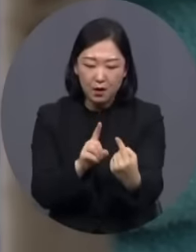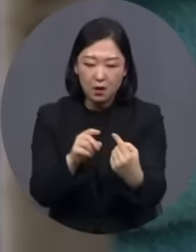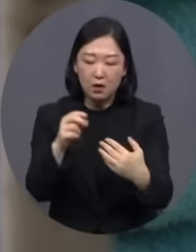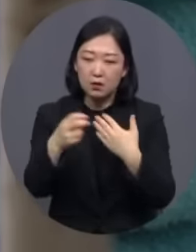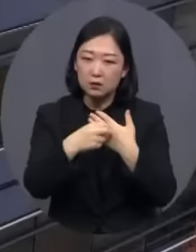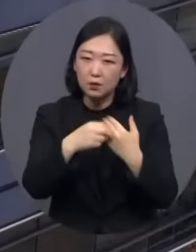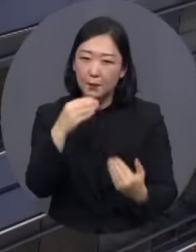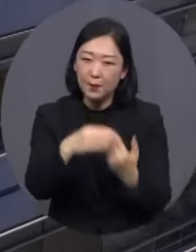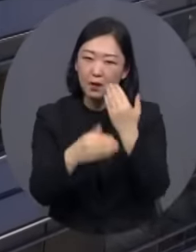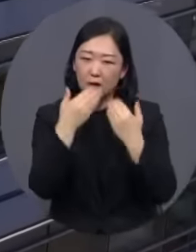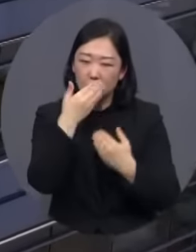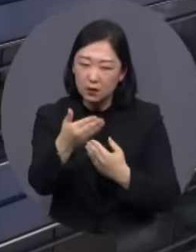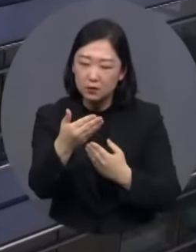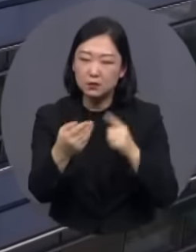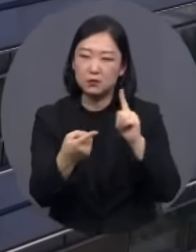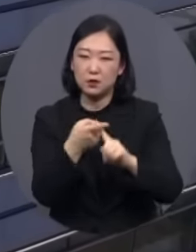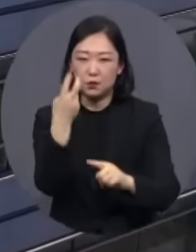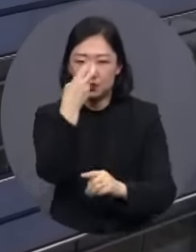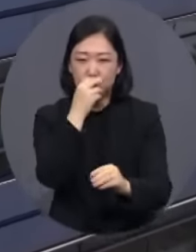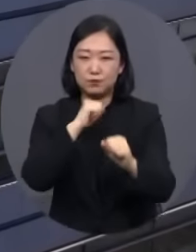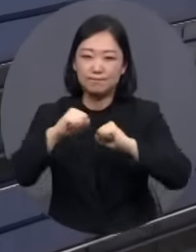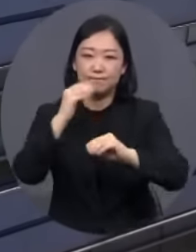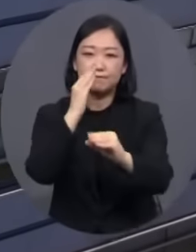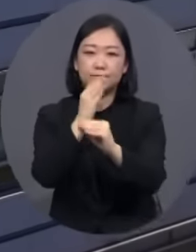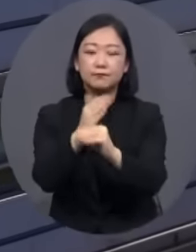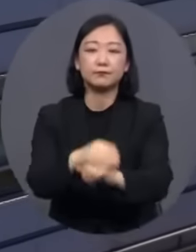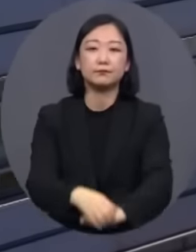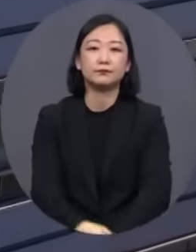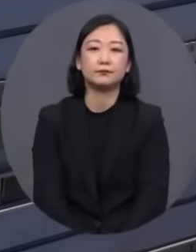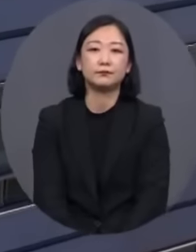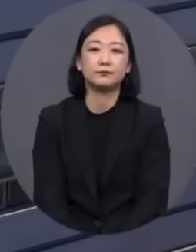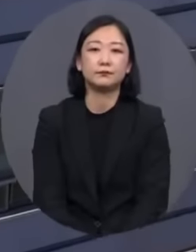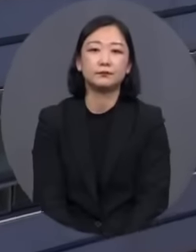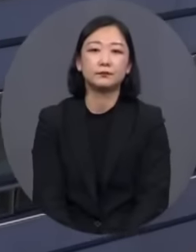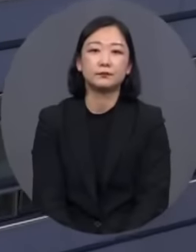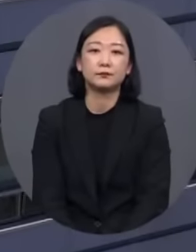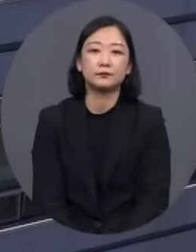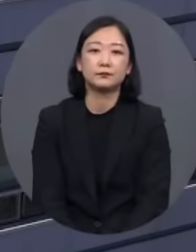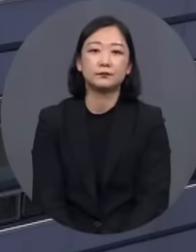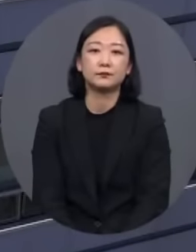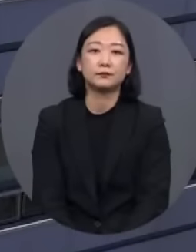상대로 의료사고 가능성에 대해 조사를 벌이고 있습니다. MBC 뉴스 김하은입니다.